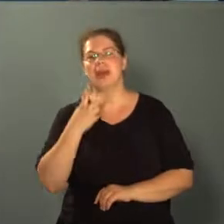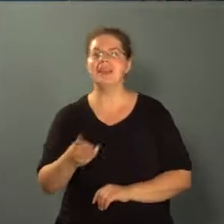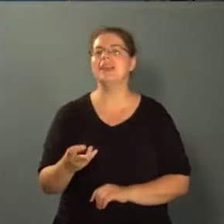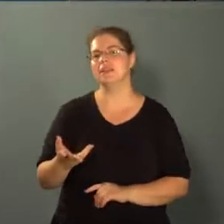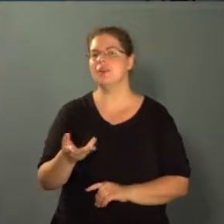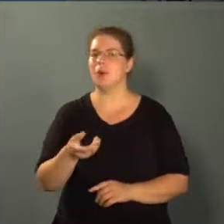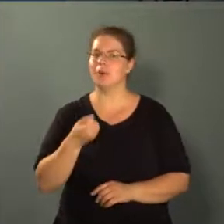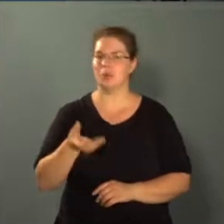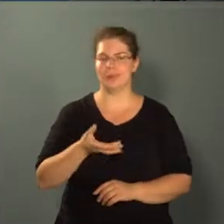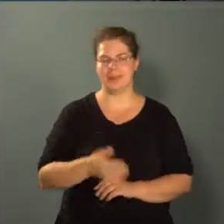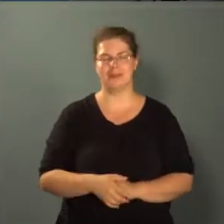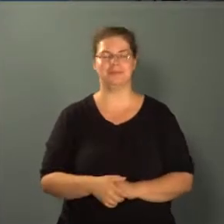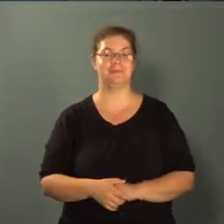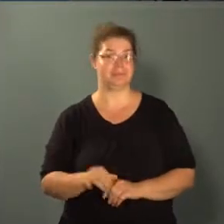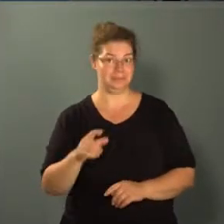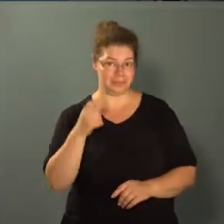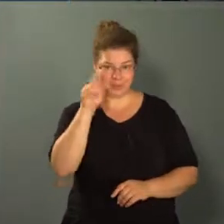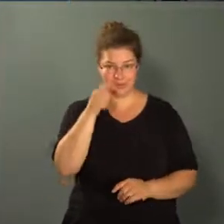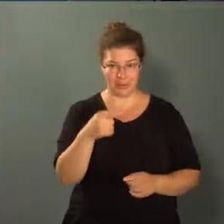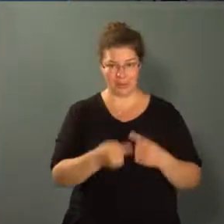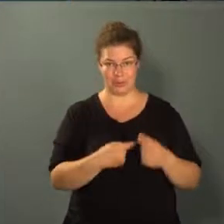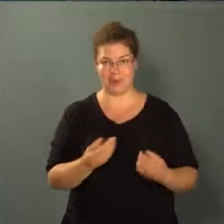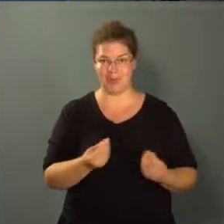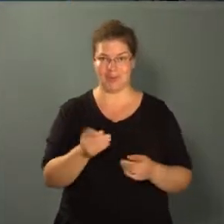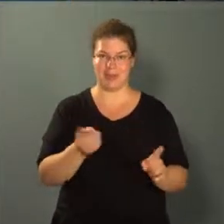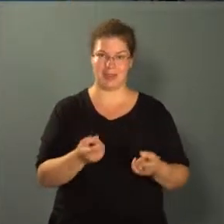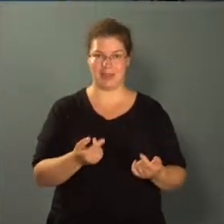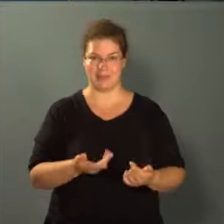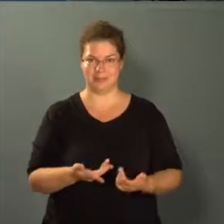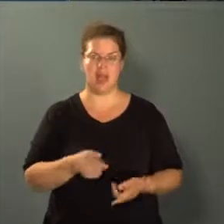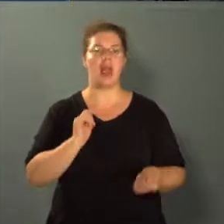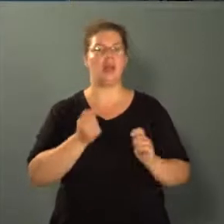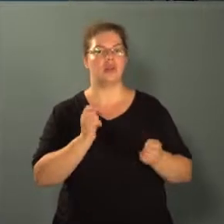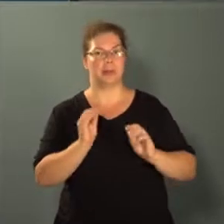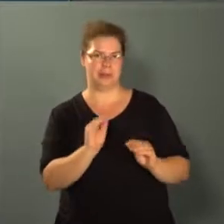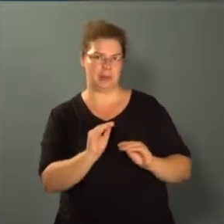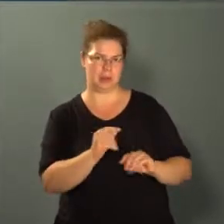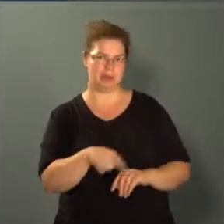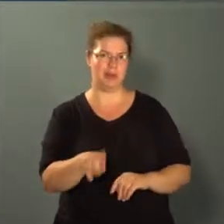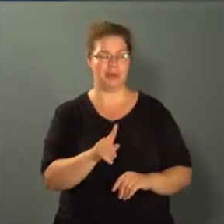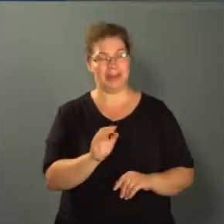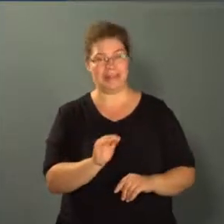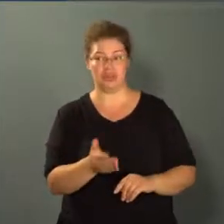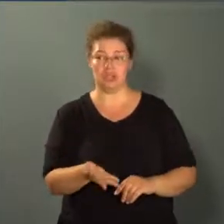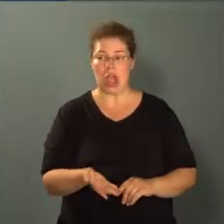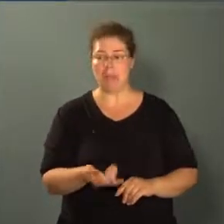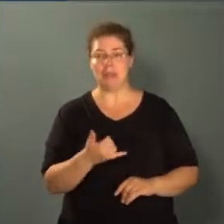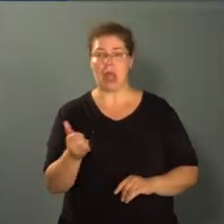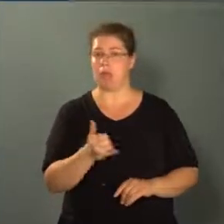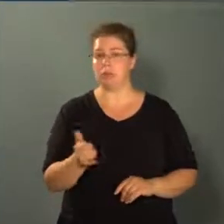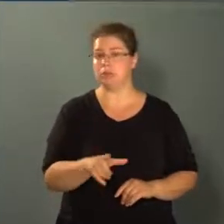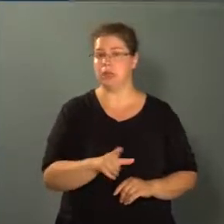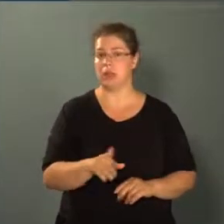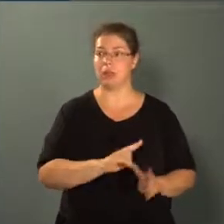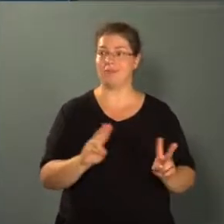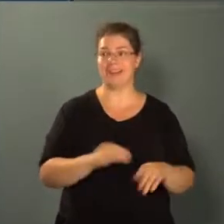megnéztük a produkciót. És a fiúk örököltek valamit a zenei hajlamból? Dobolni tanította őket kicsinek, tehát mind a kettőnek van